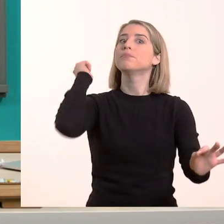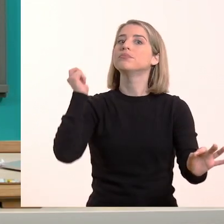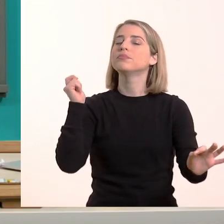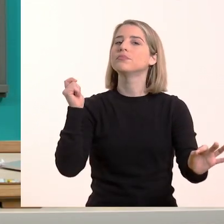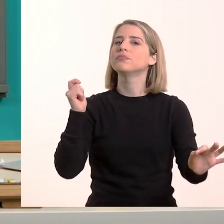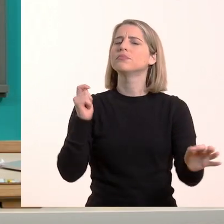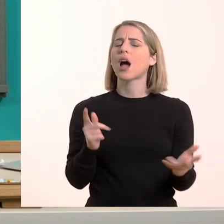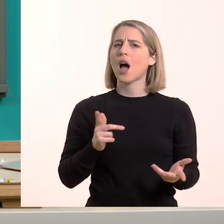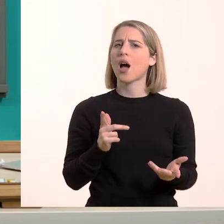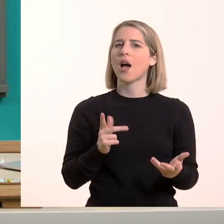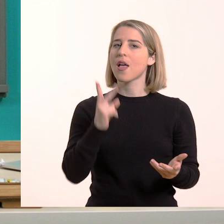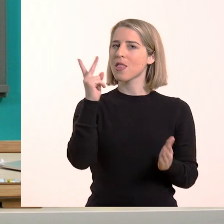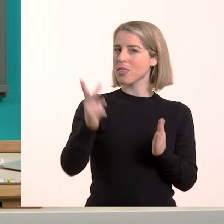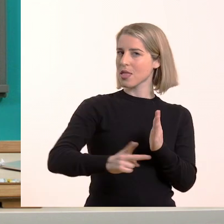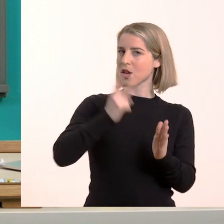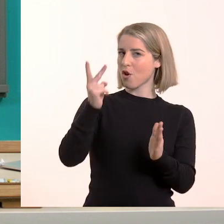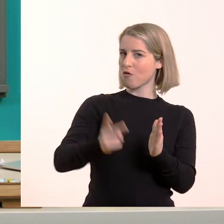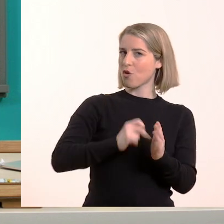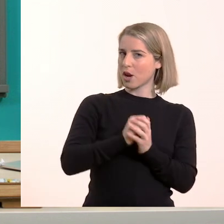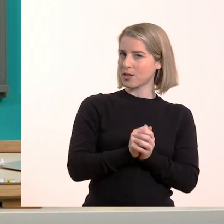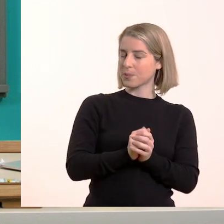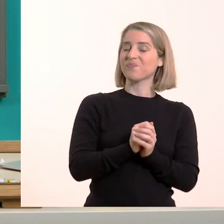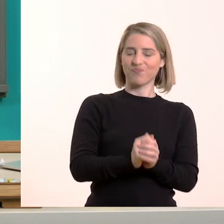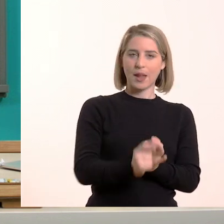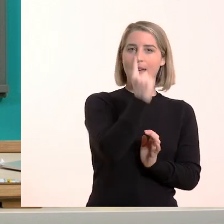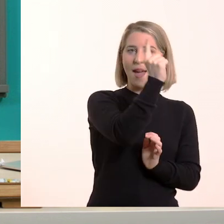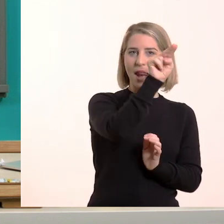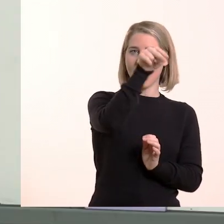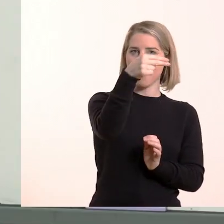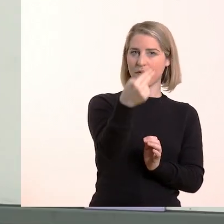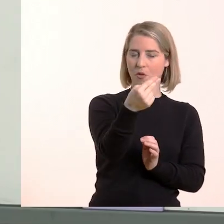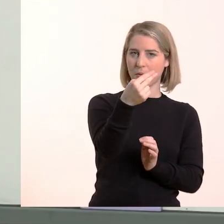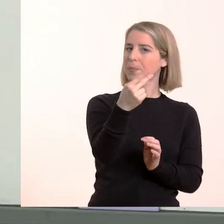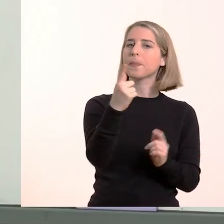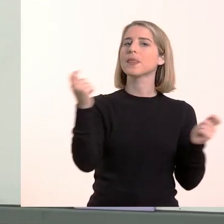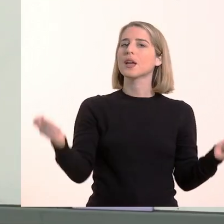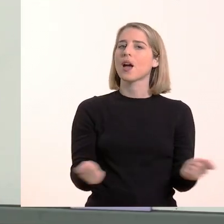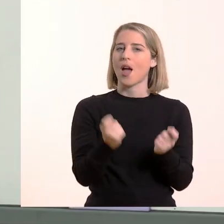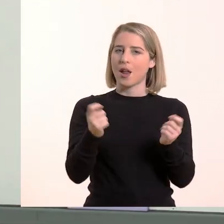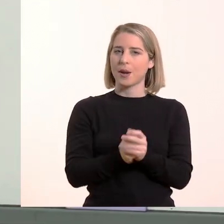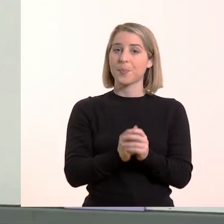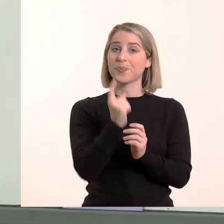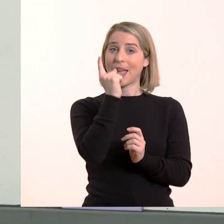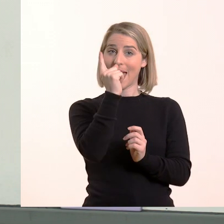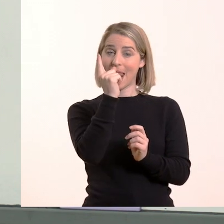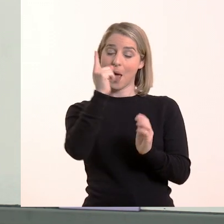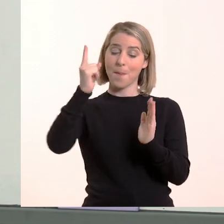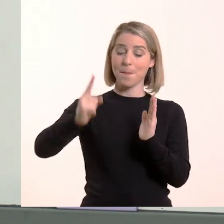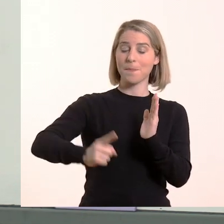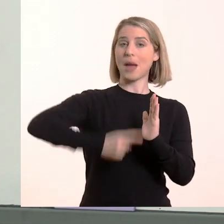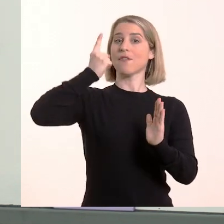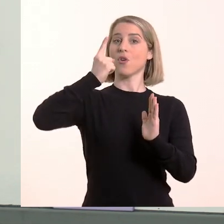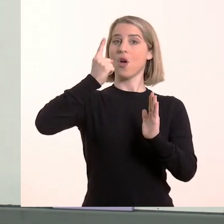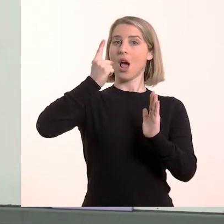Έχουμε λοιπόν το 1 ευρώ. Τι κάνει λοιπόν? Το 1 το αγγίζει με το κίτρινο ραβδί μία